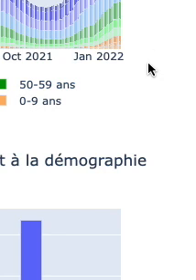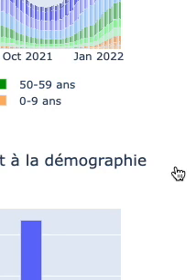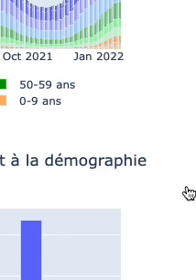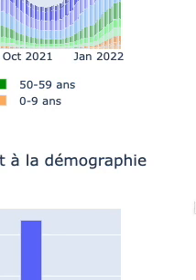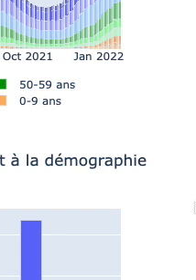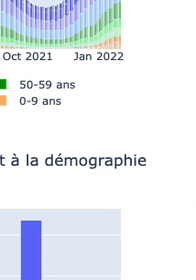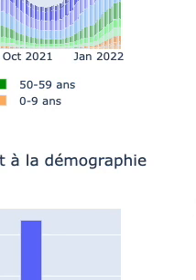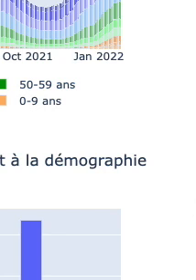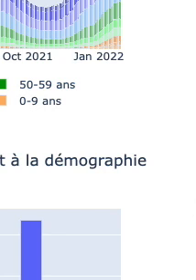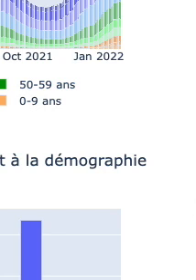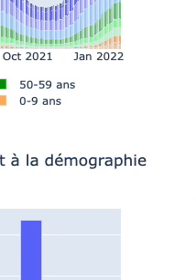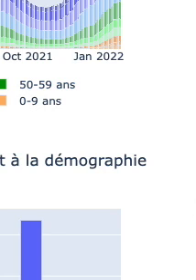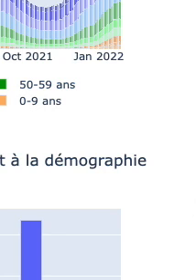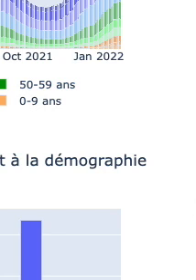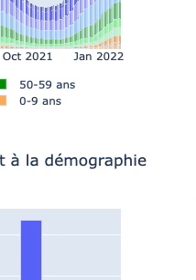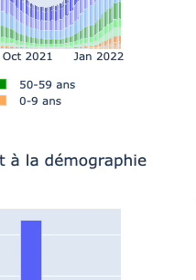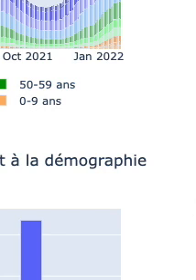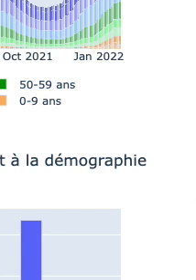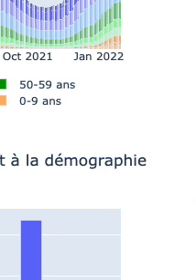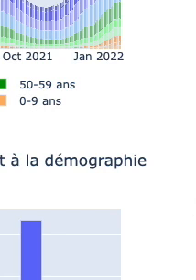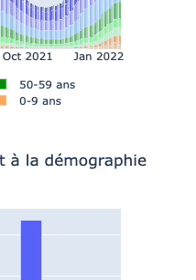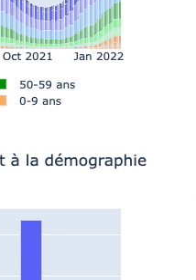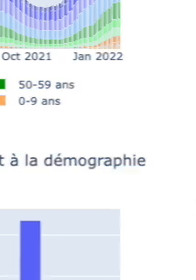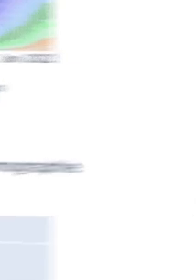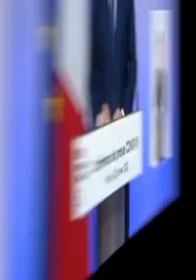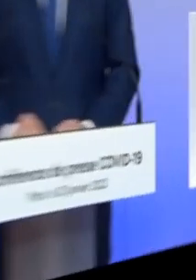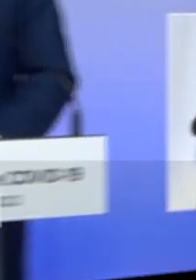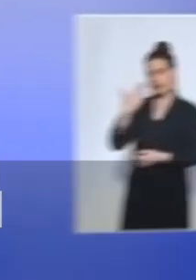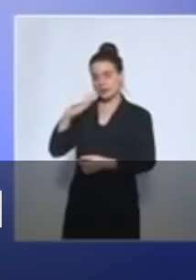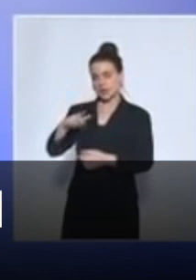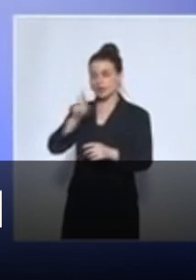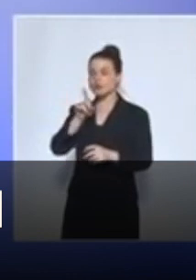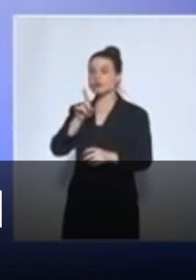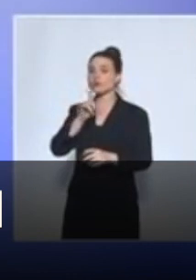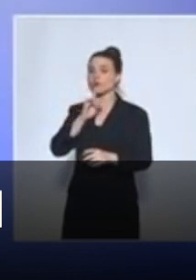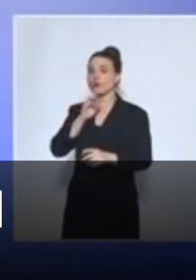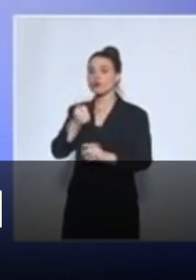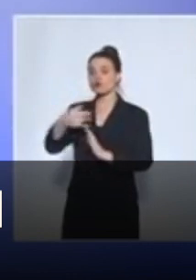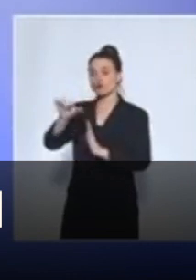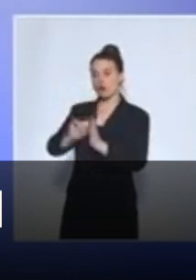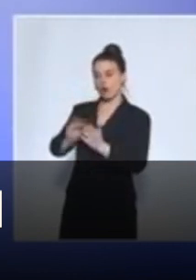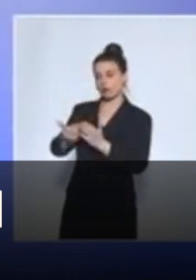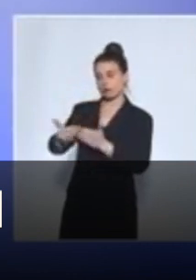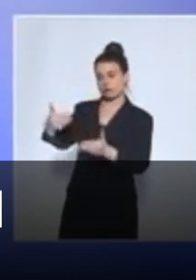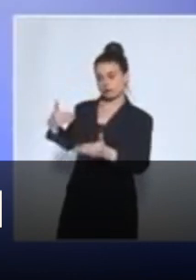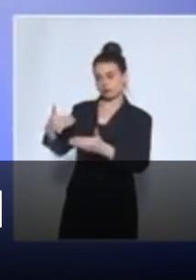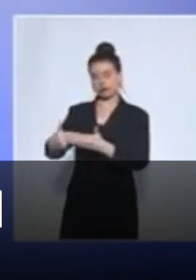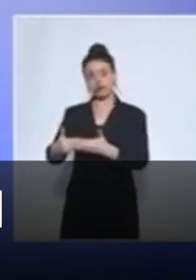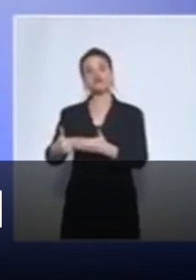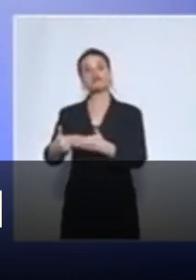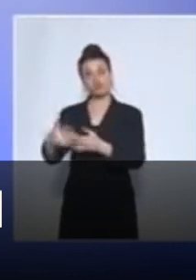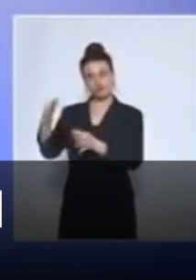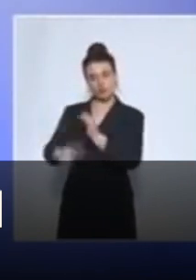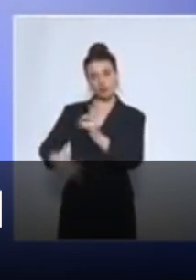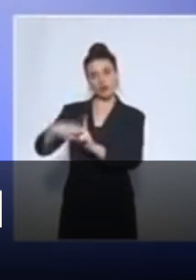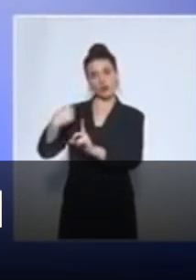enfant avait une chance sur 1 million de mourir du Covid. Place à la fake news suivante. Les simulations de l'Institut Pasteur